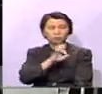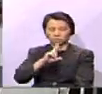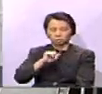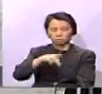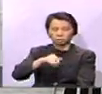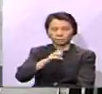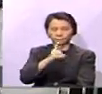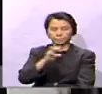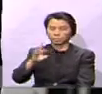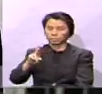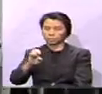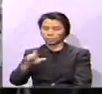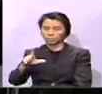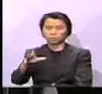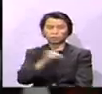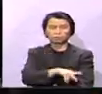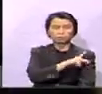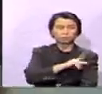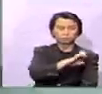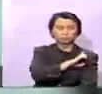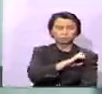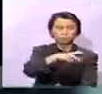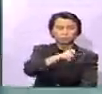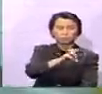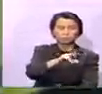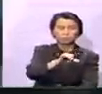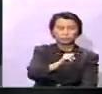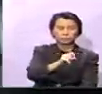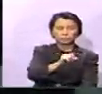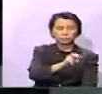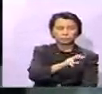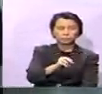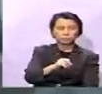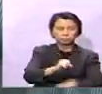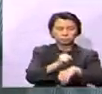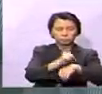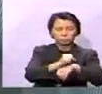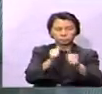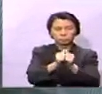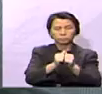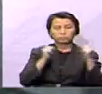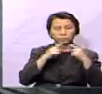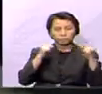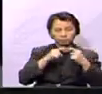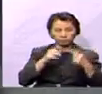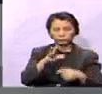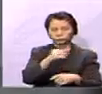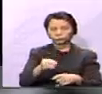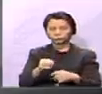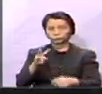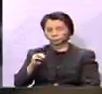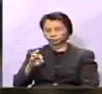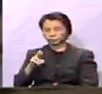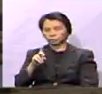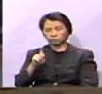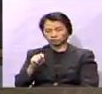Sdn Bhd dan Ketua Pegawai Eksekutif Prasarana Rail and Infrastructure Project Sdn Bhd. Tambah pihak MRT Corp,